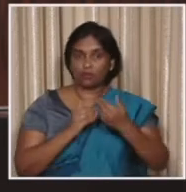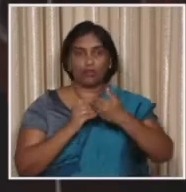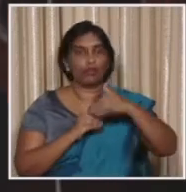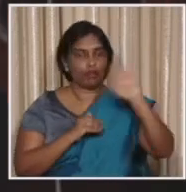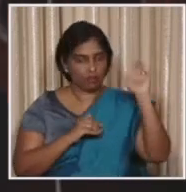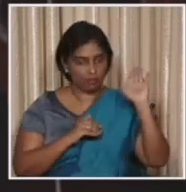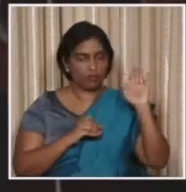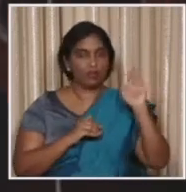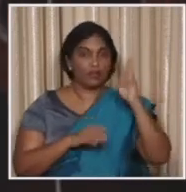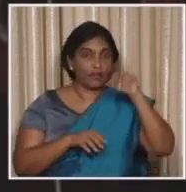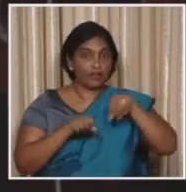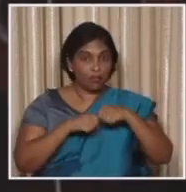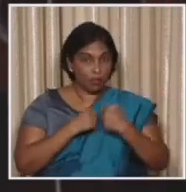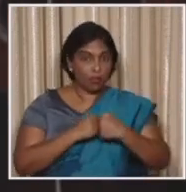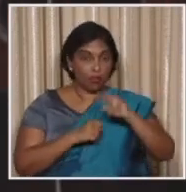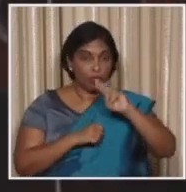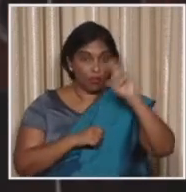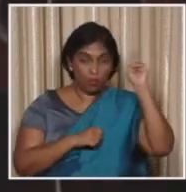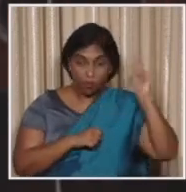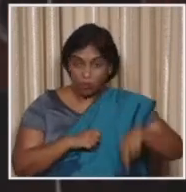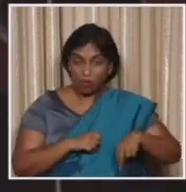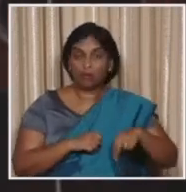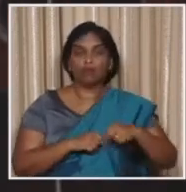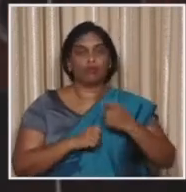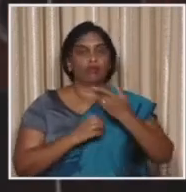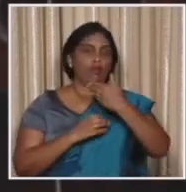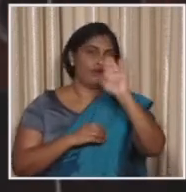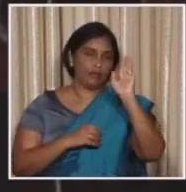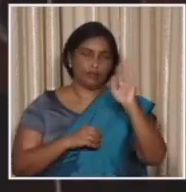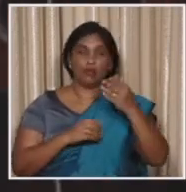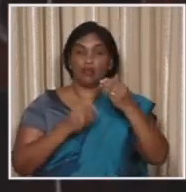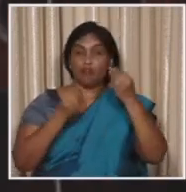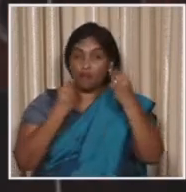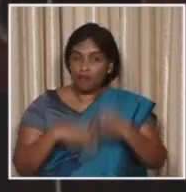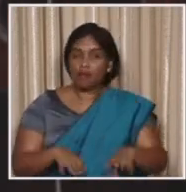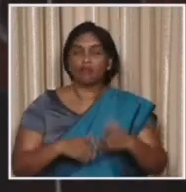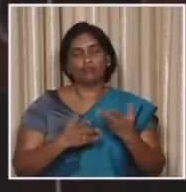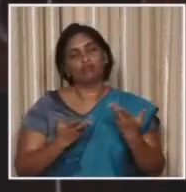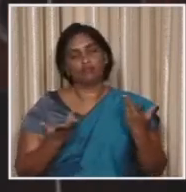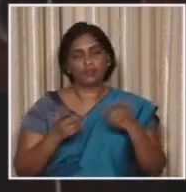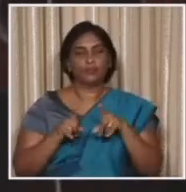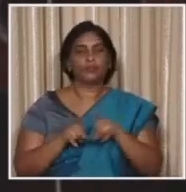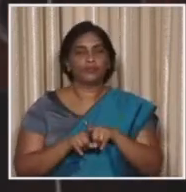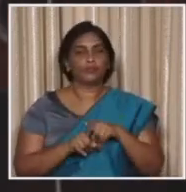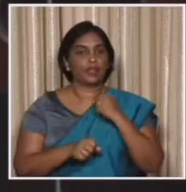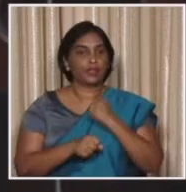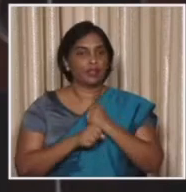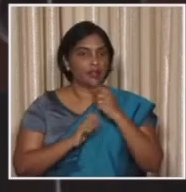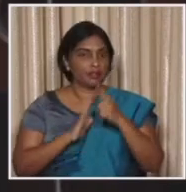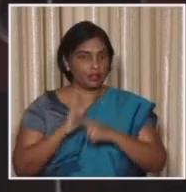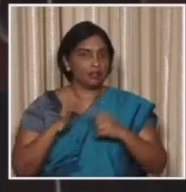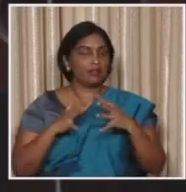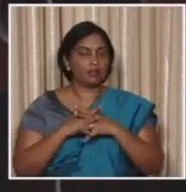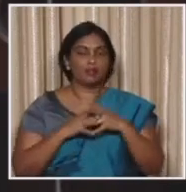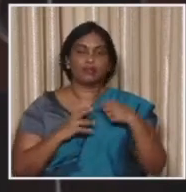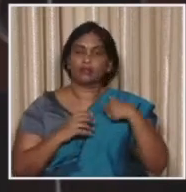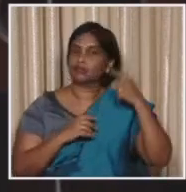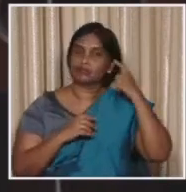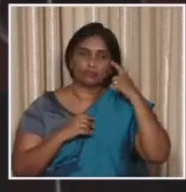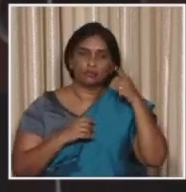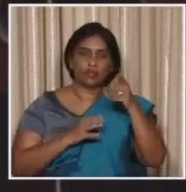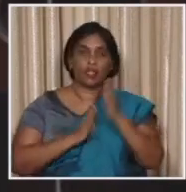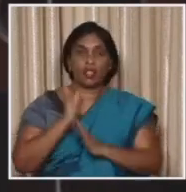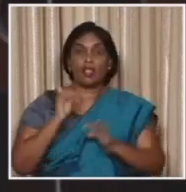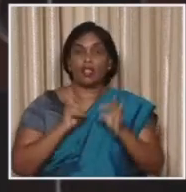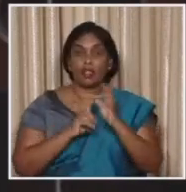නැත්නම් ඔබතුමා අමිතවරය හැටියට කටයුතු කරනවා ජානක වක්කුඹුර රාජ්‍ය අමාත්‍යතුමා කිව්වා වගේ මම හිතන්නේ නෑ